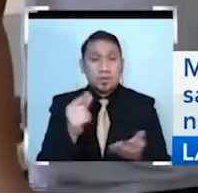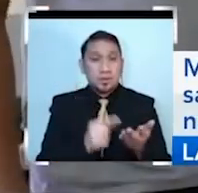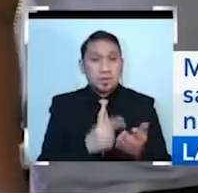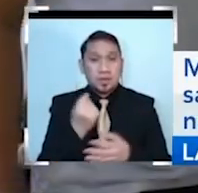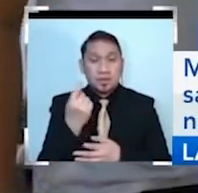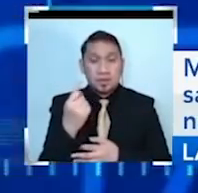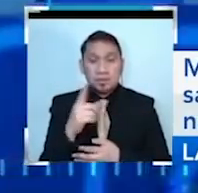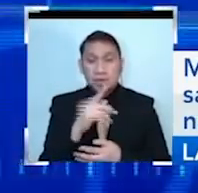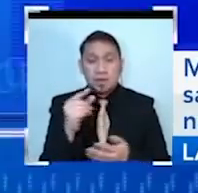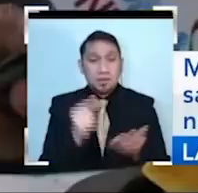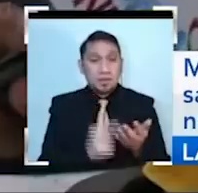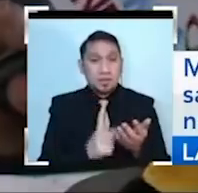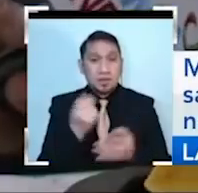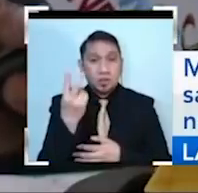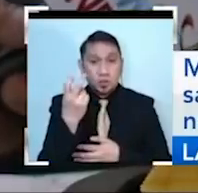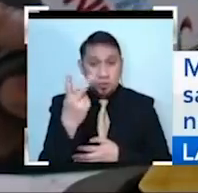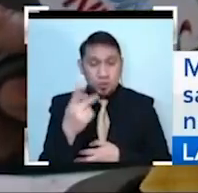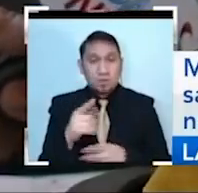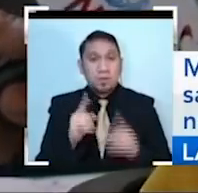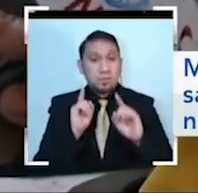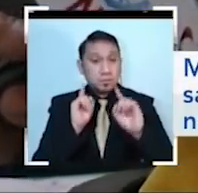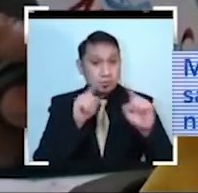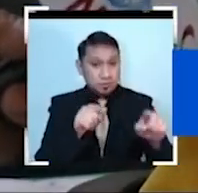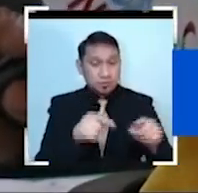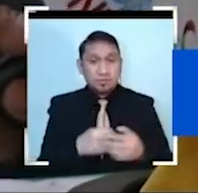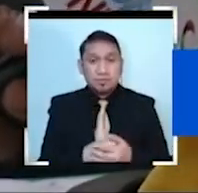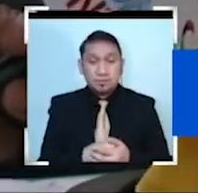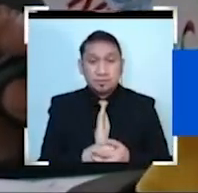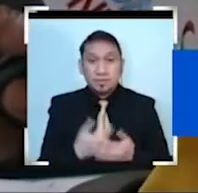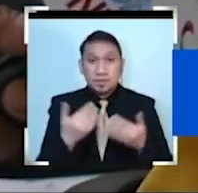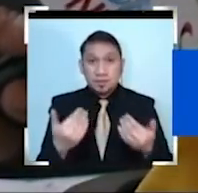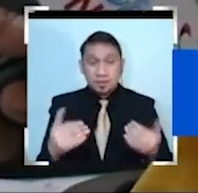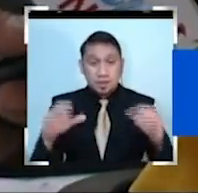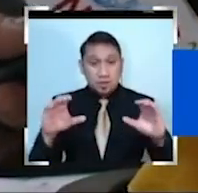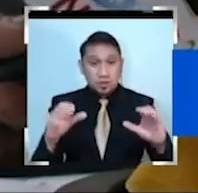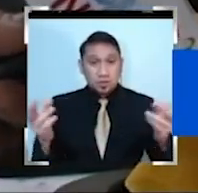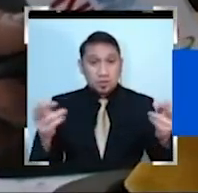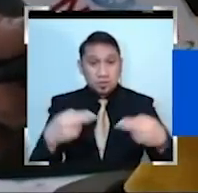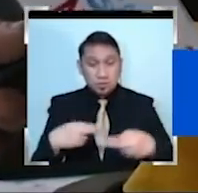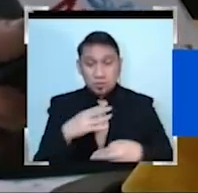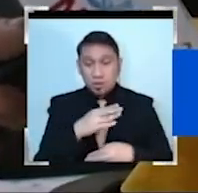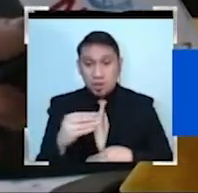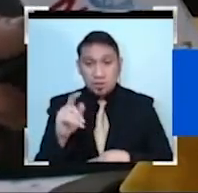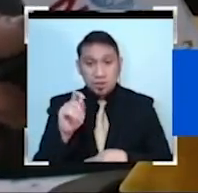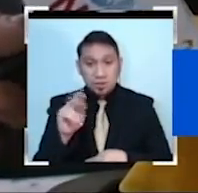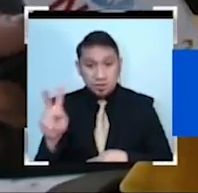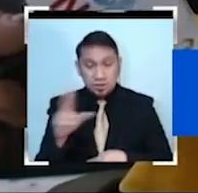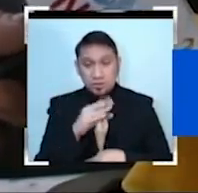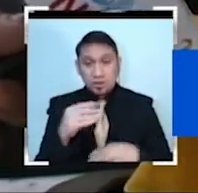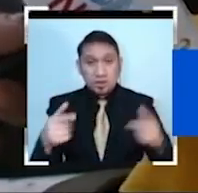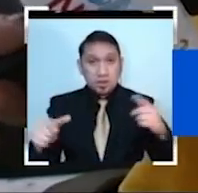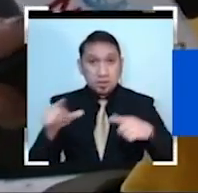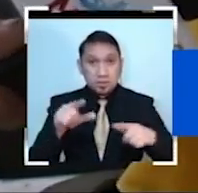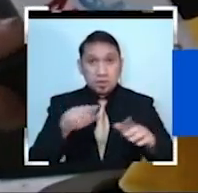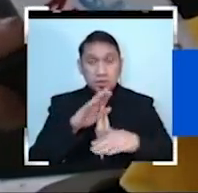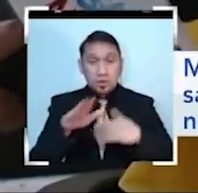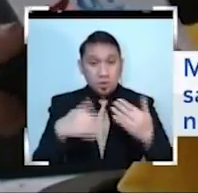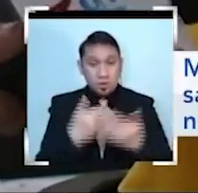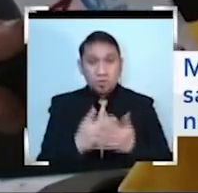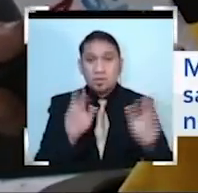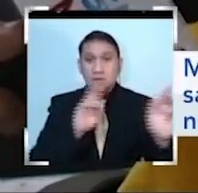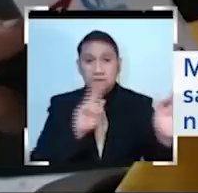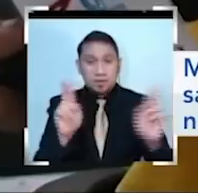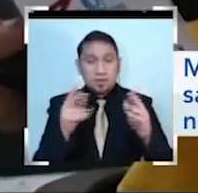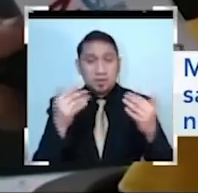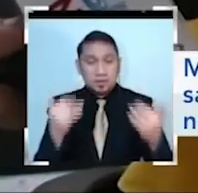students nila ang papasok. As classrooms are concerned, our TVL laboratory shops, lahat po sila ready na po. Pati